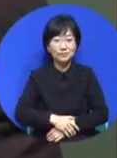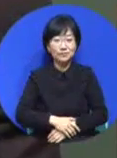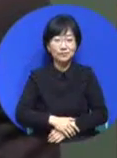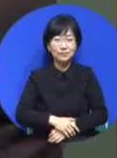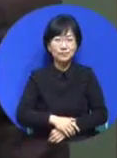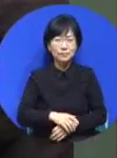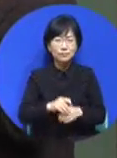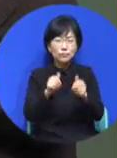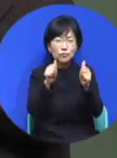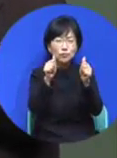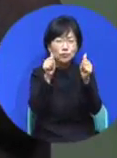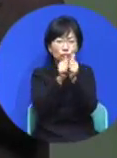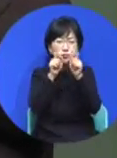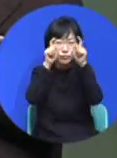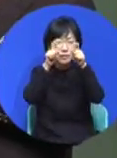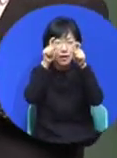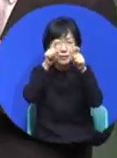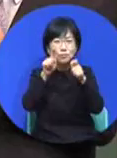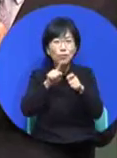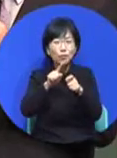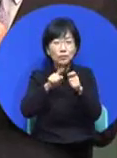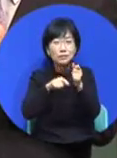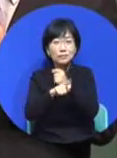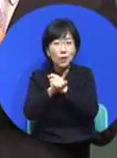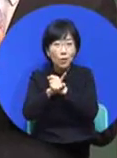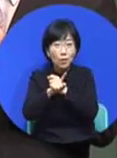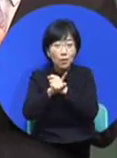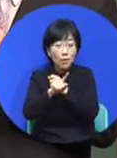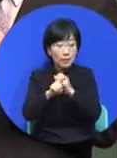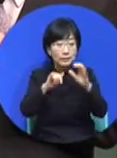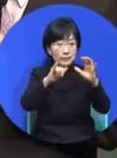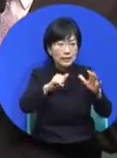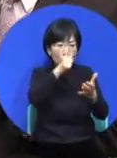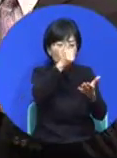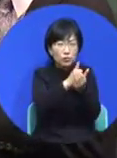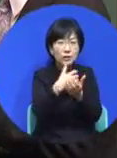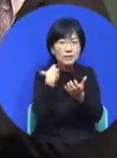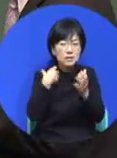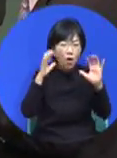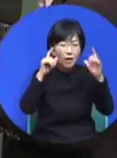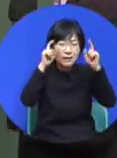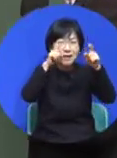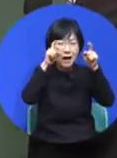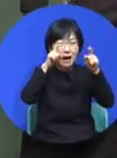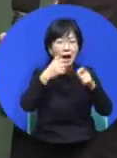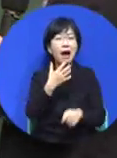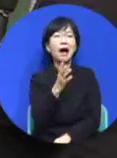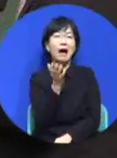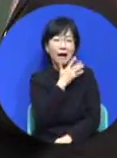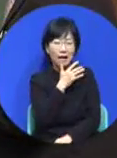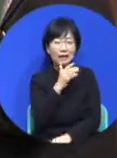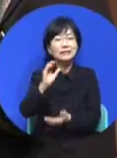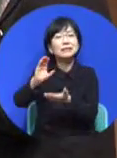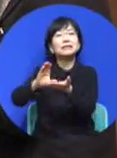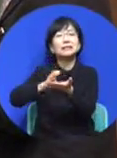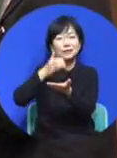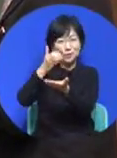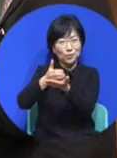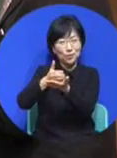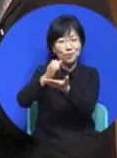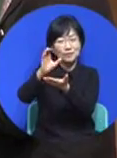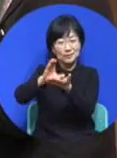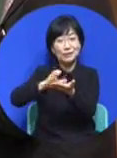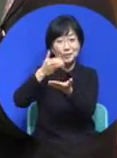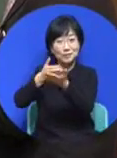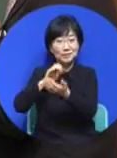this is like a foreshadow or a prophecy of the Christ. He is going to be the Lamb of God. 아니